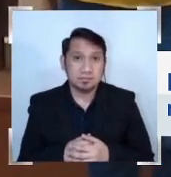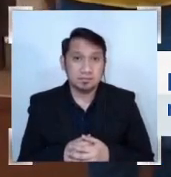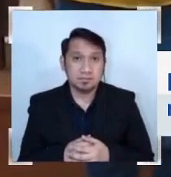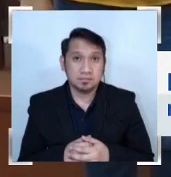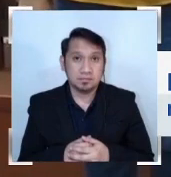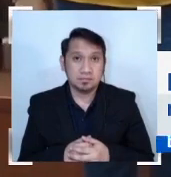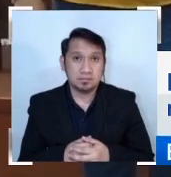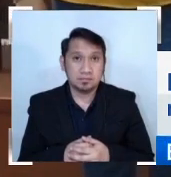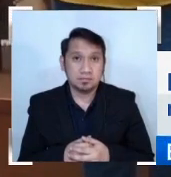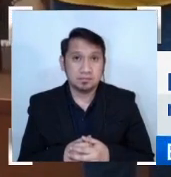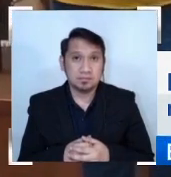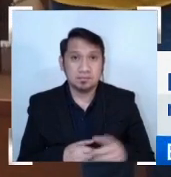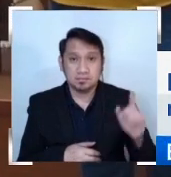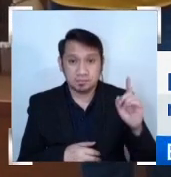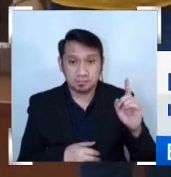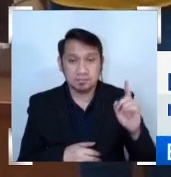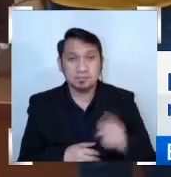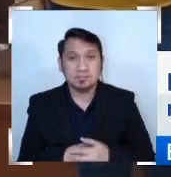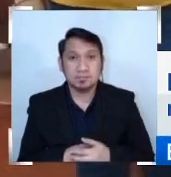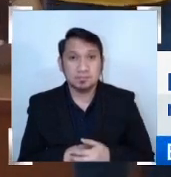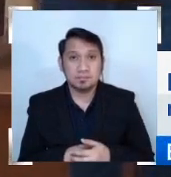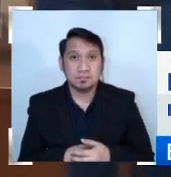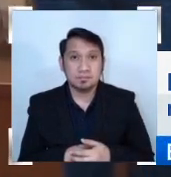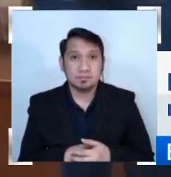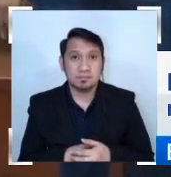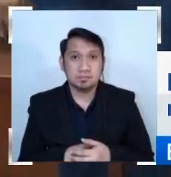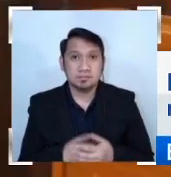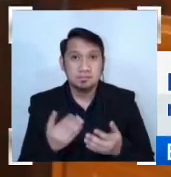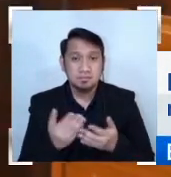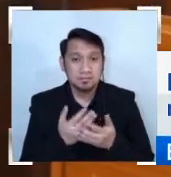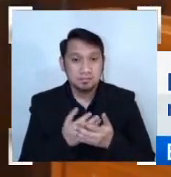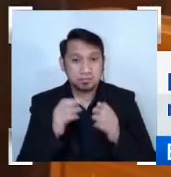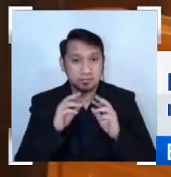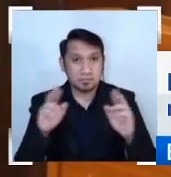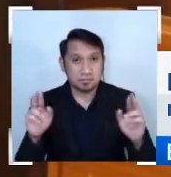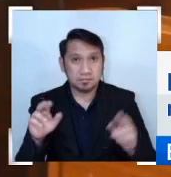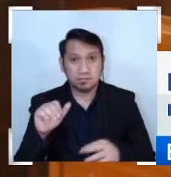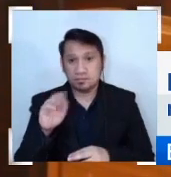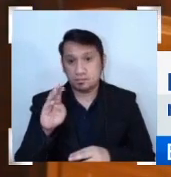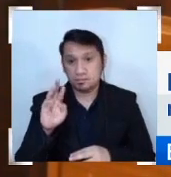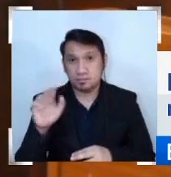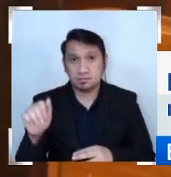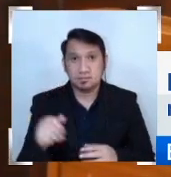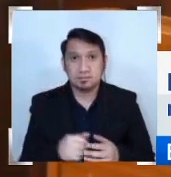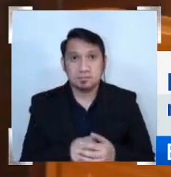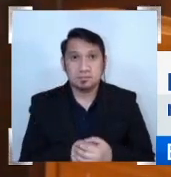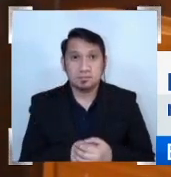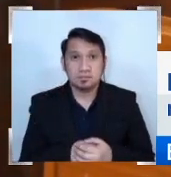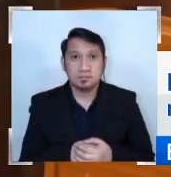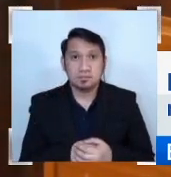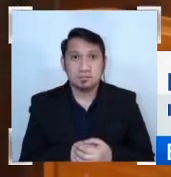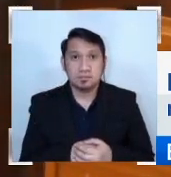Naiproklama na rin si incumbent Vice Mayor Mila Valera bilang alkalde ng Banggen Abra. You will be all served very